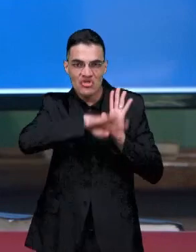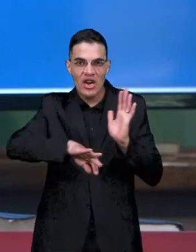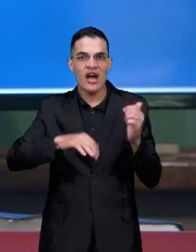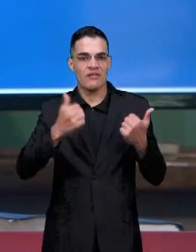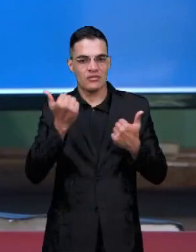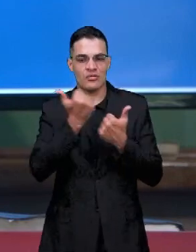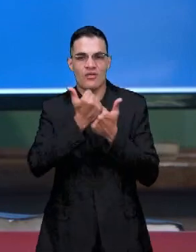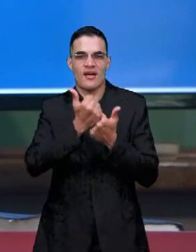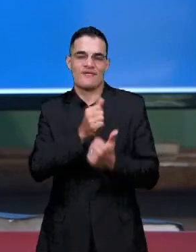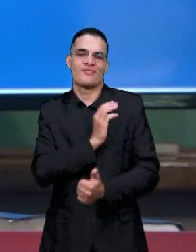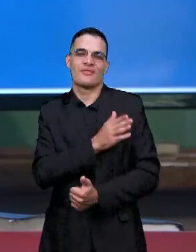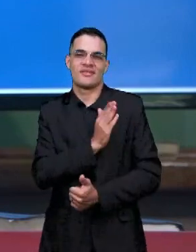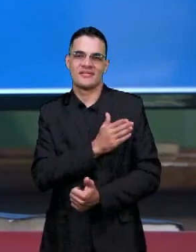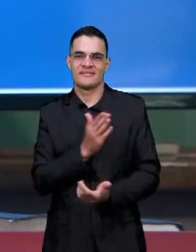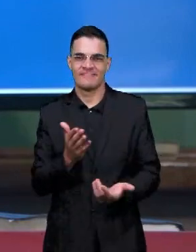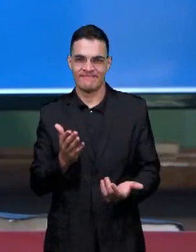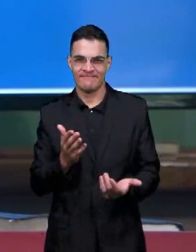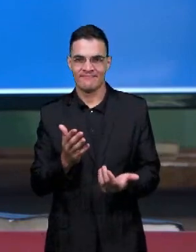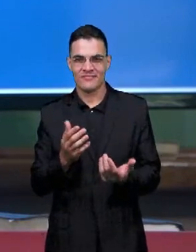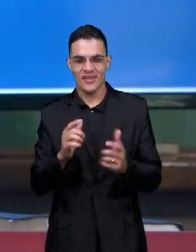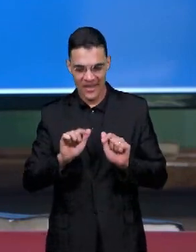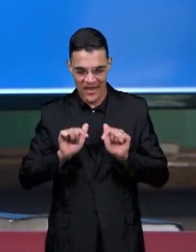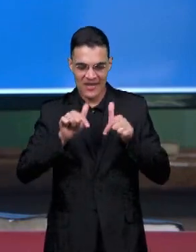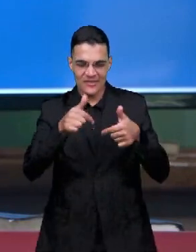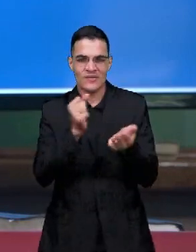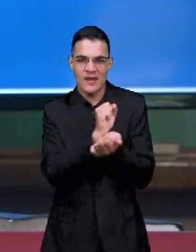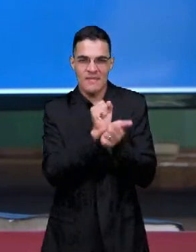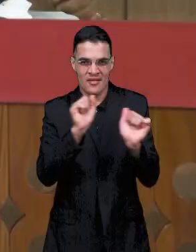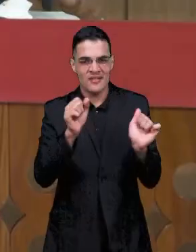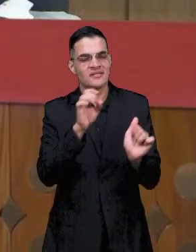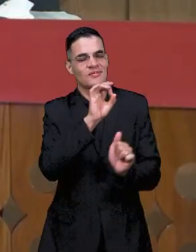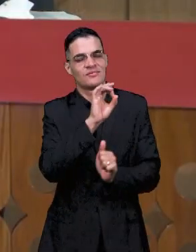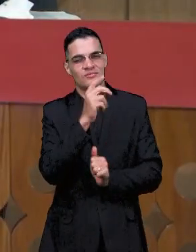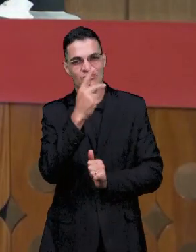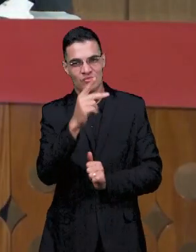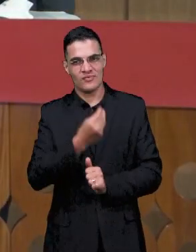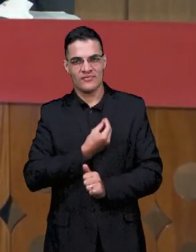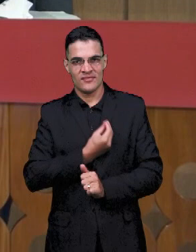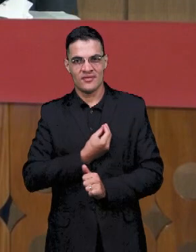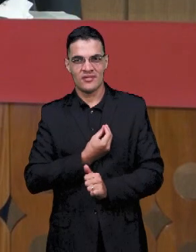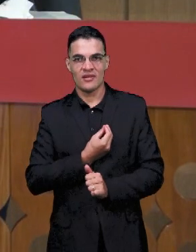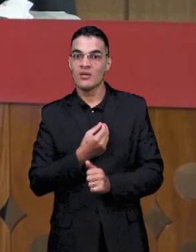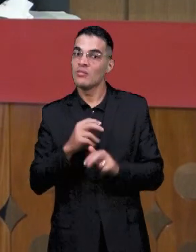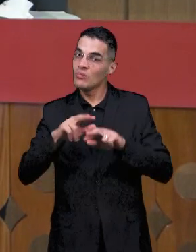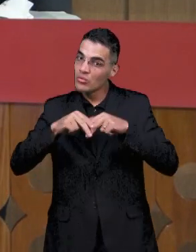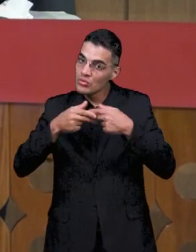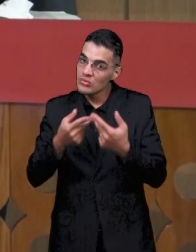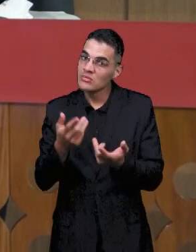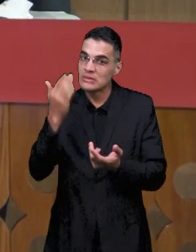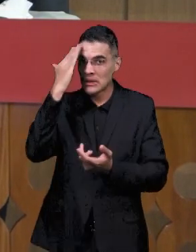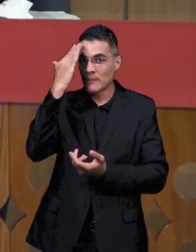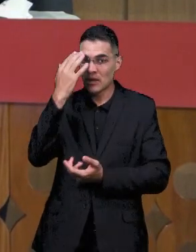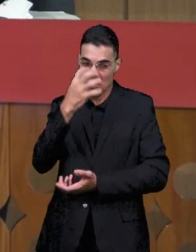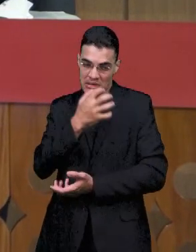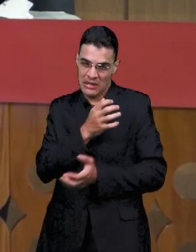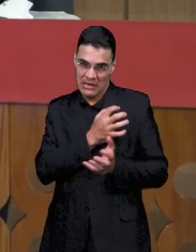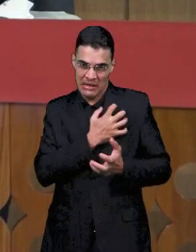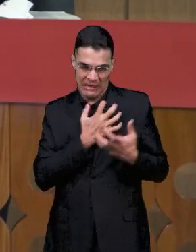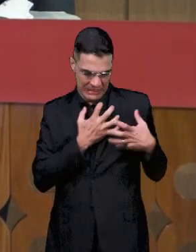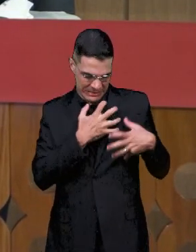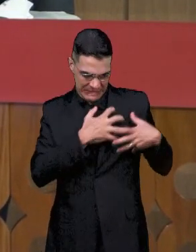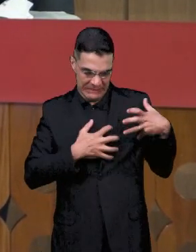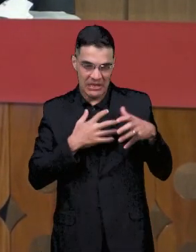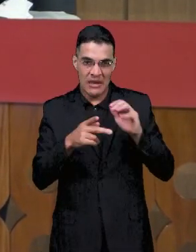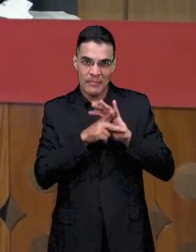выдирала из ее сердца эти горькие корни и совершала освобождение. Помолимся. горечь